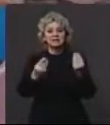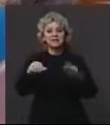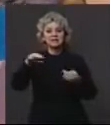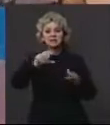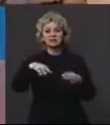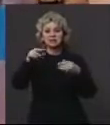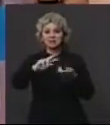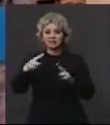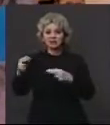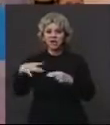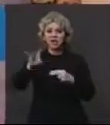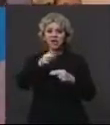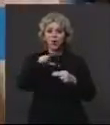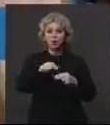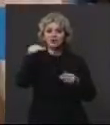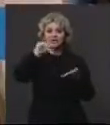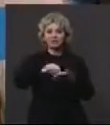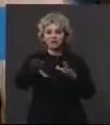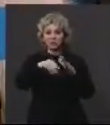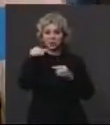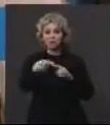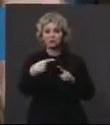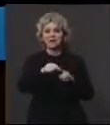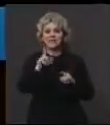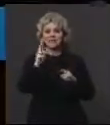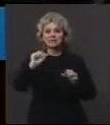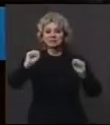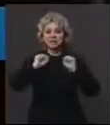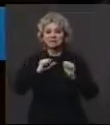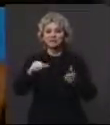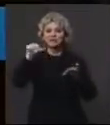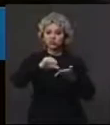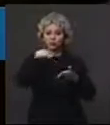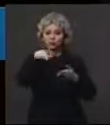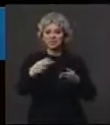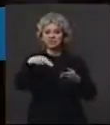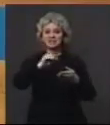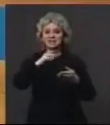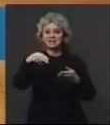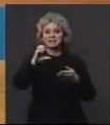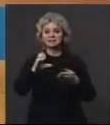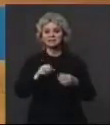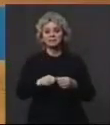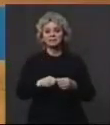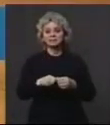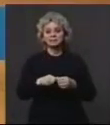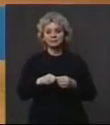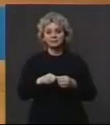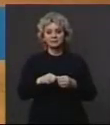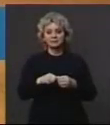Танцевальное караоке. Региональный отбор на соревнованиях по киберспортивному симулятору «Just Dance».